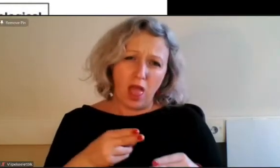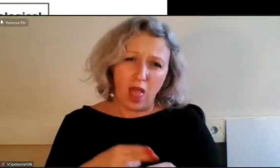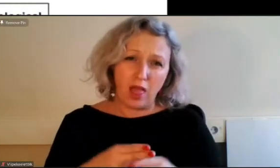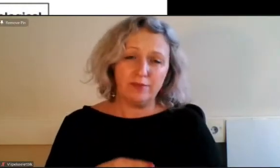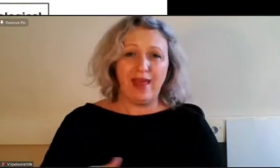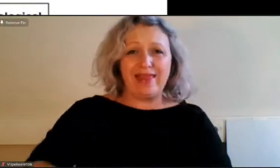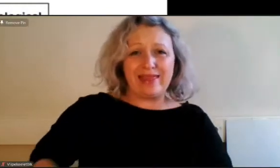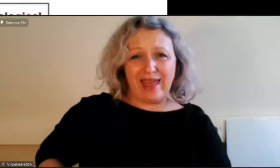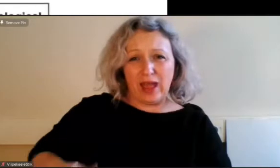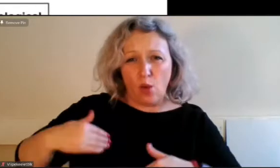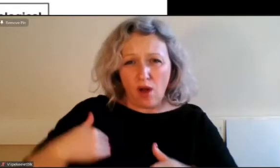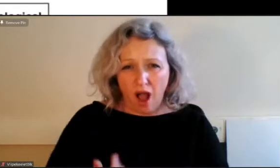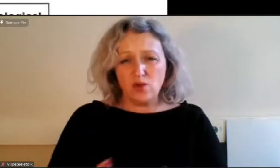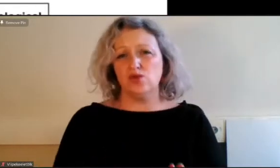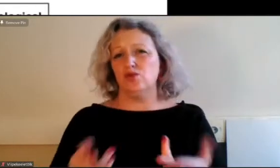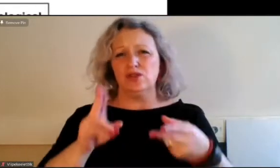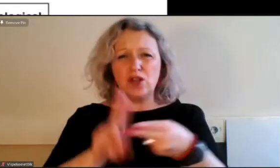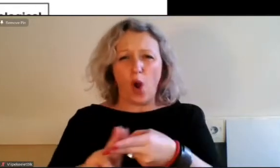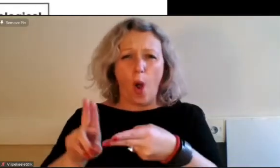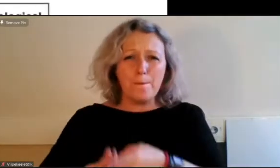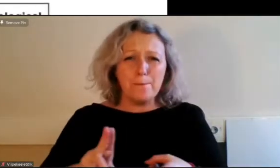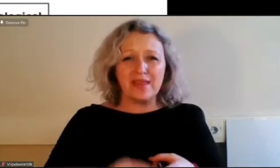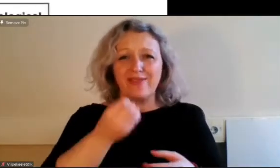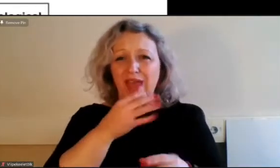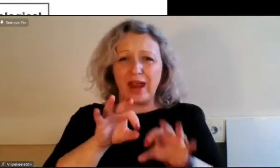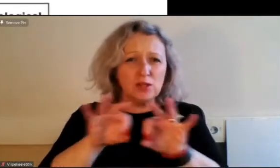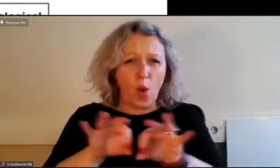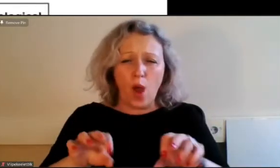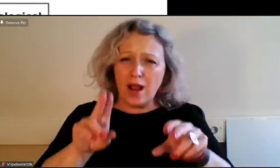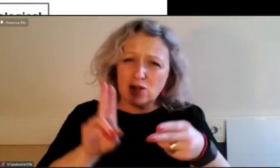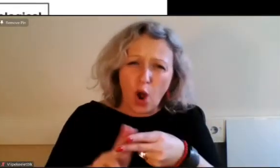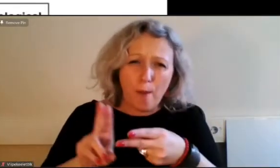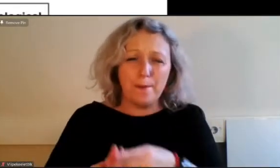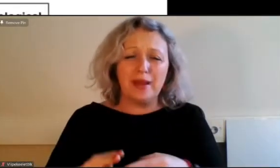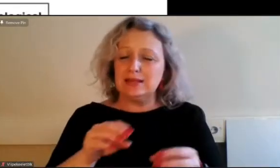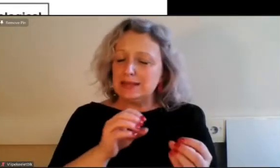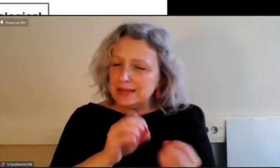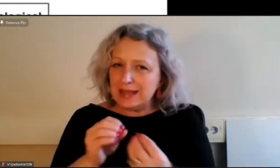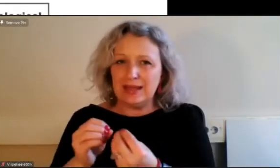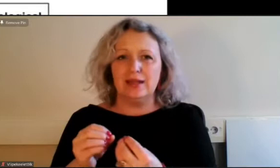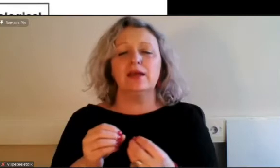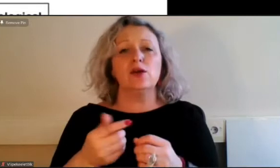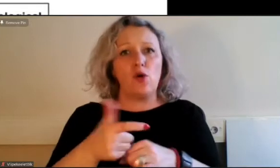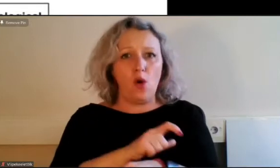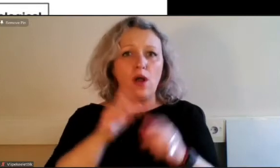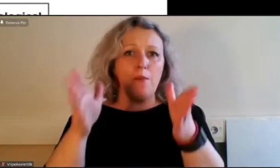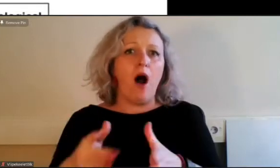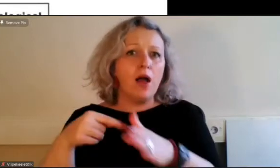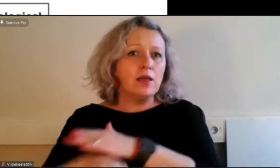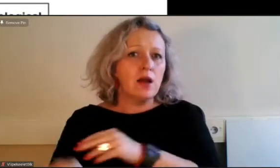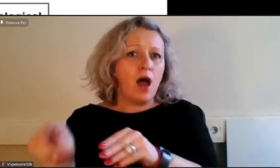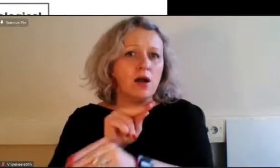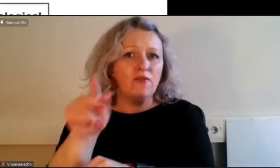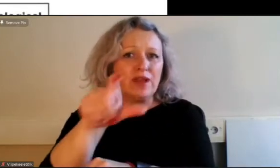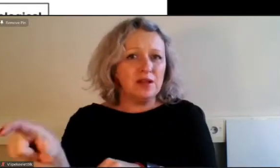võib tekitada südamekahjustust, südamelihase põletiku rütmihäireid, neerukahjustus väga sage,